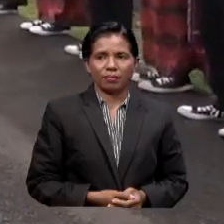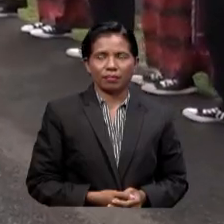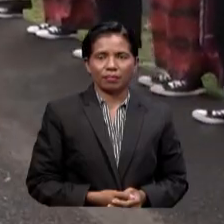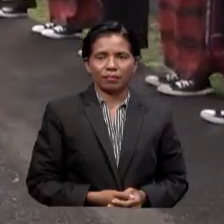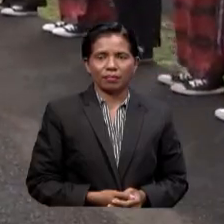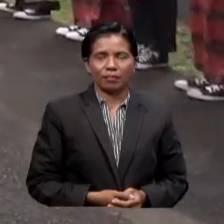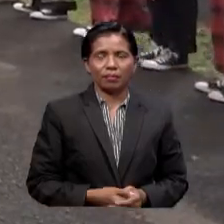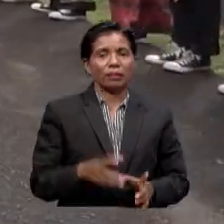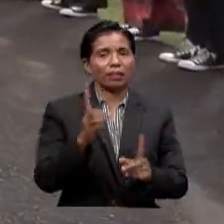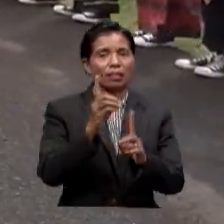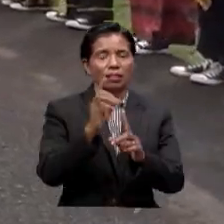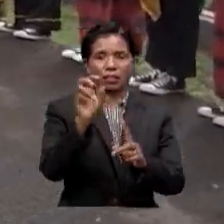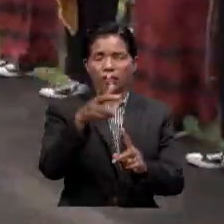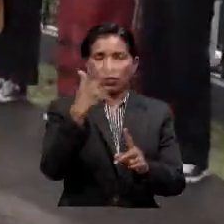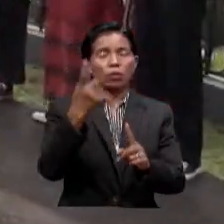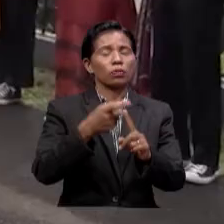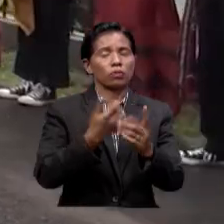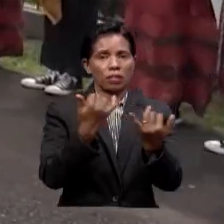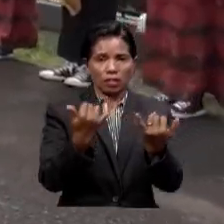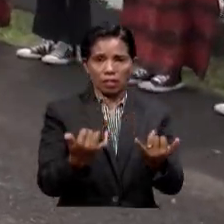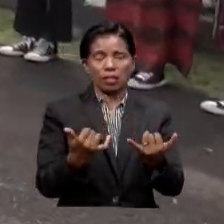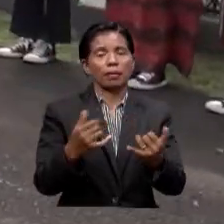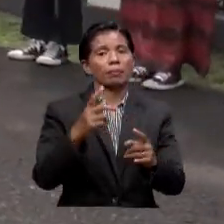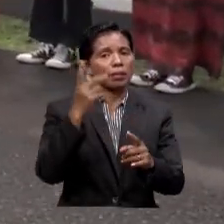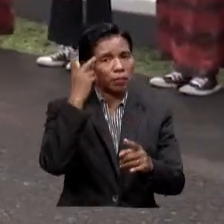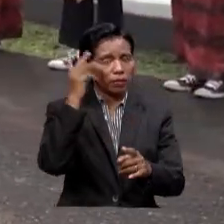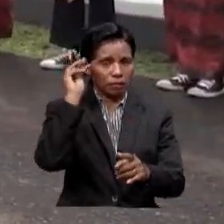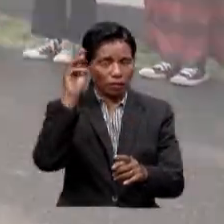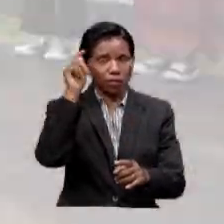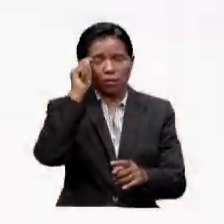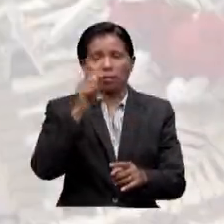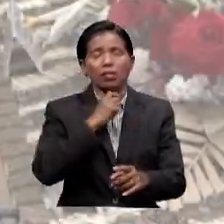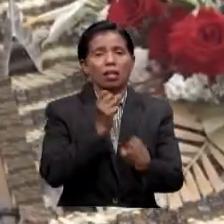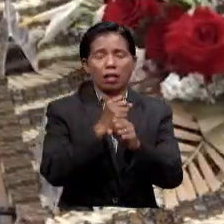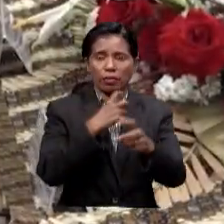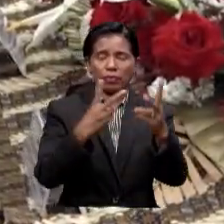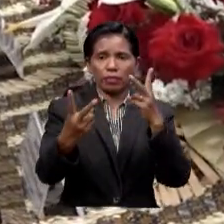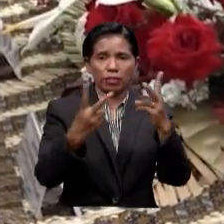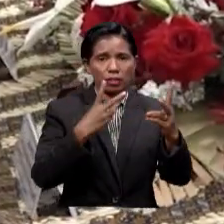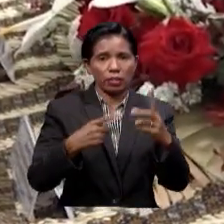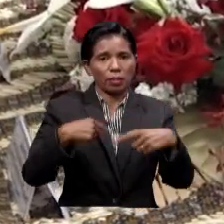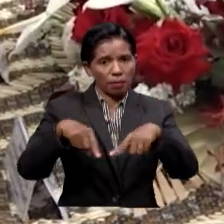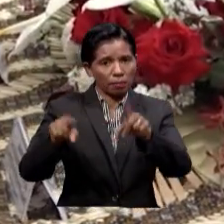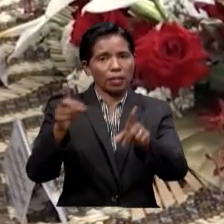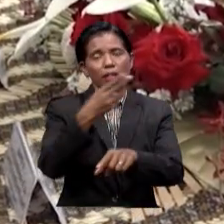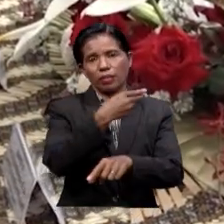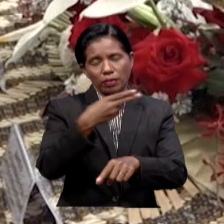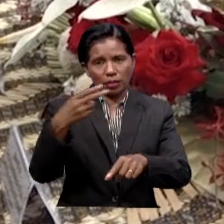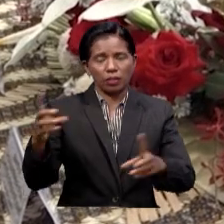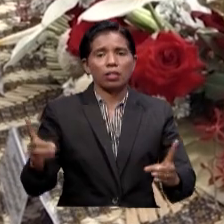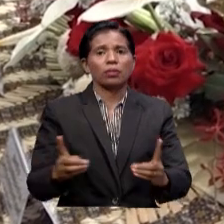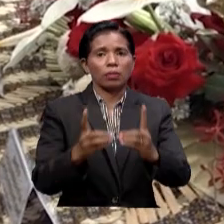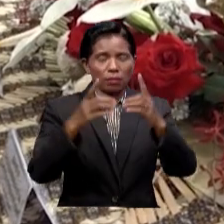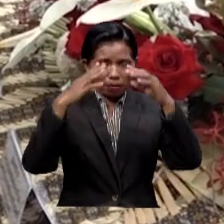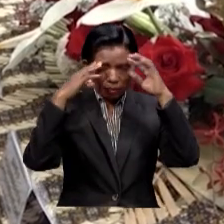Iya lorang sanu luresin tolu fulang ne wahira primeru ministru tarumatan ruak halau visita cortesia ba Indonesia ho dia soru malu ho